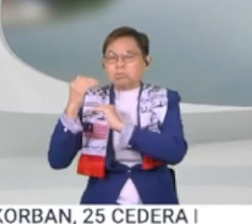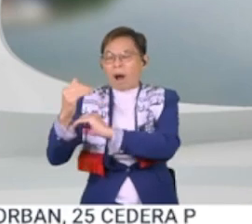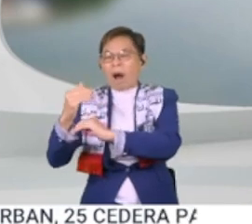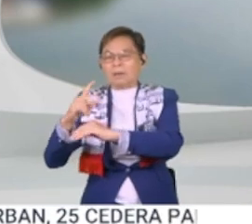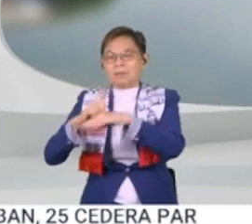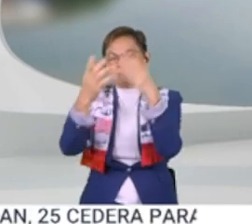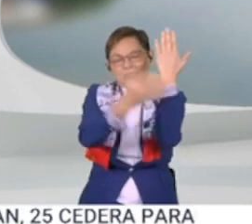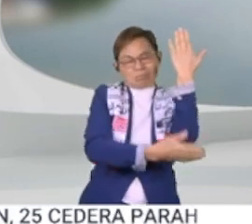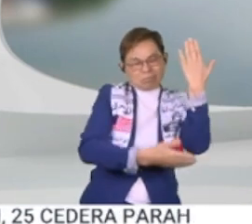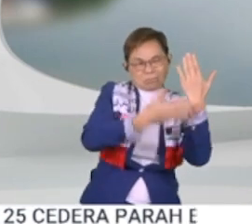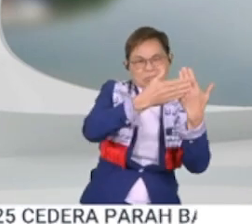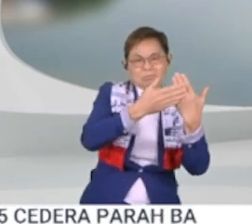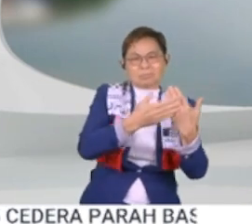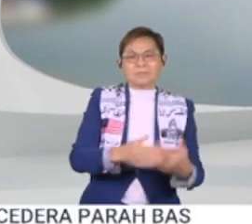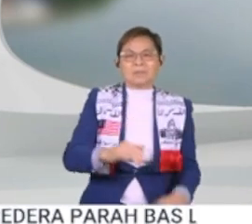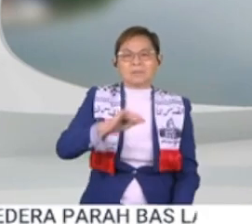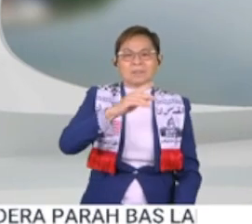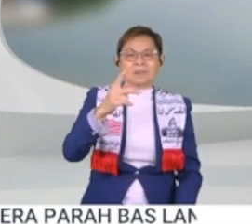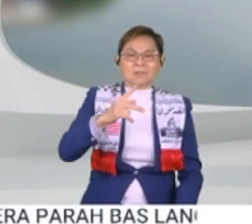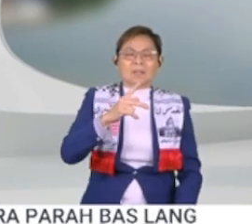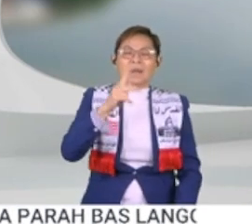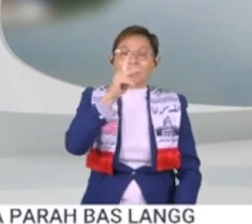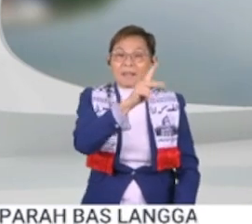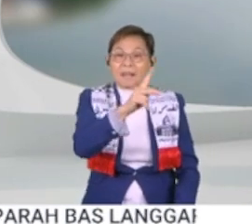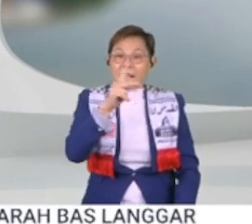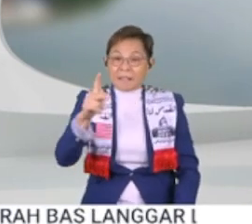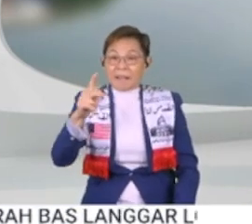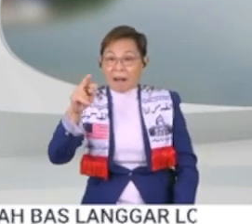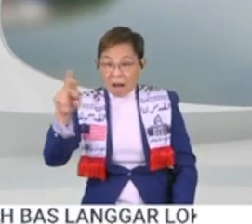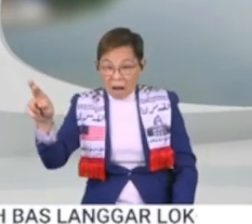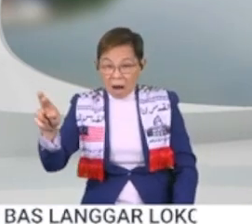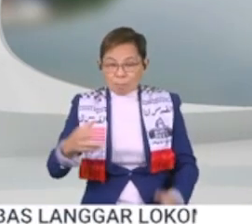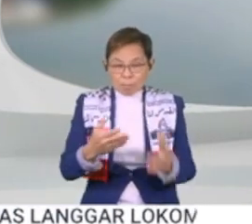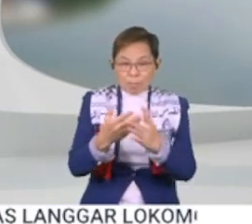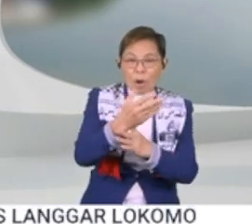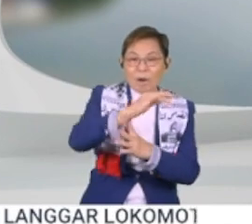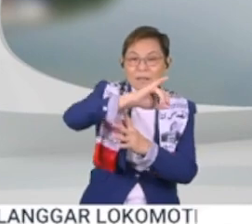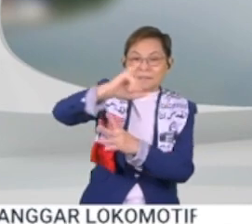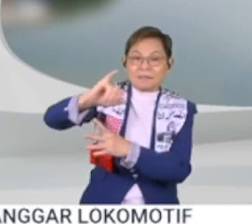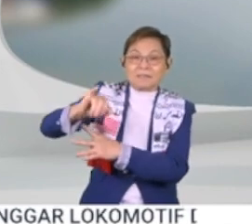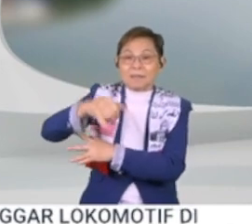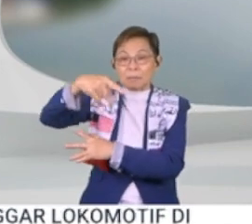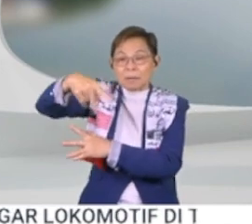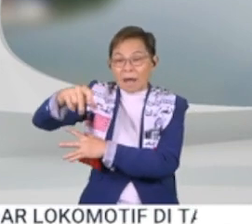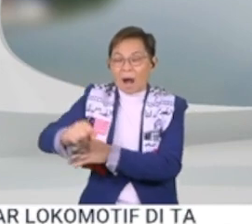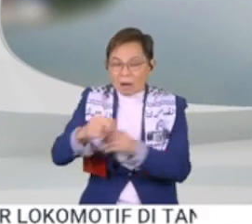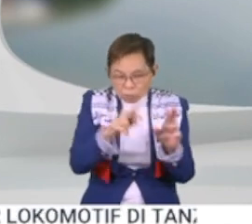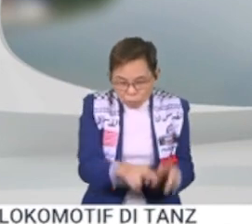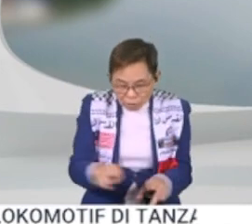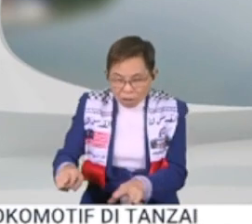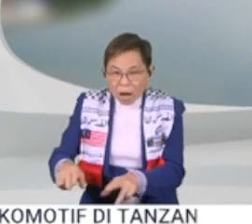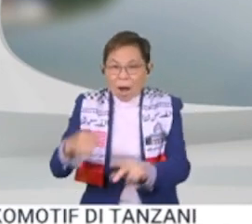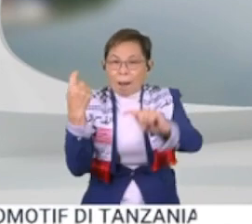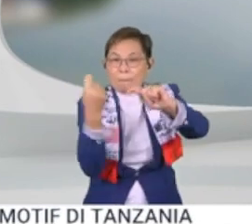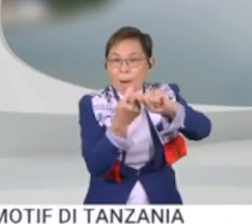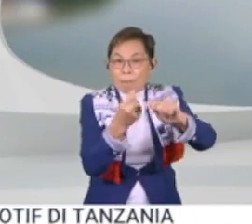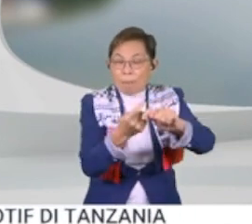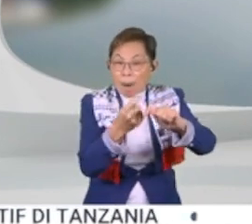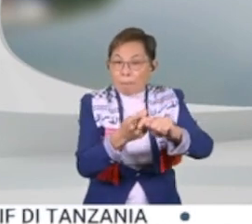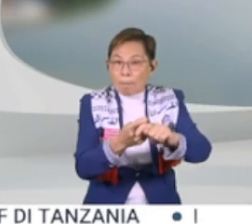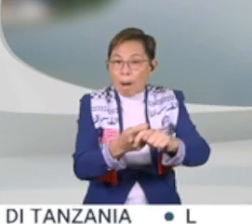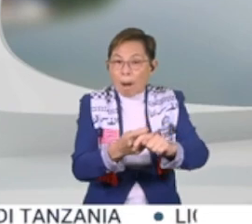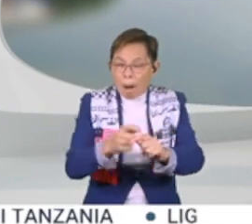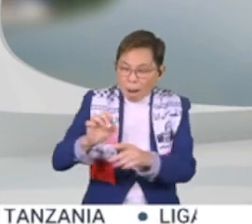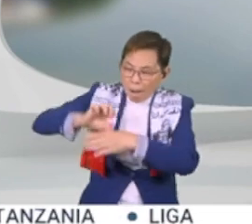Semenanjung Kementerian kerja Raya melalui jabatan air negeri Sabah telah merancang pembinaan muka sauk baharu